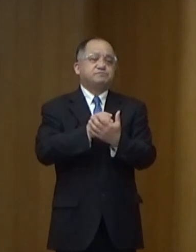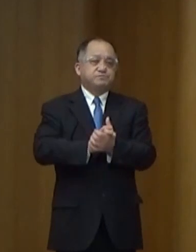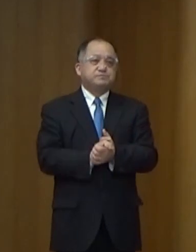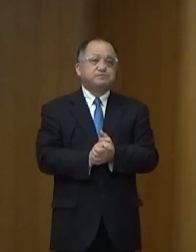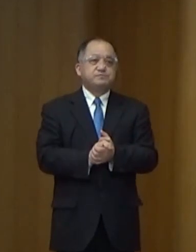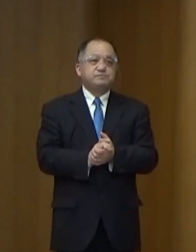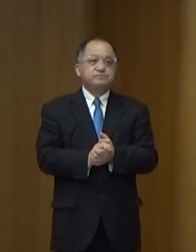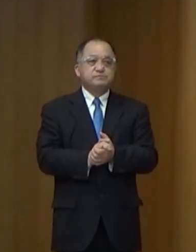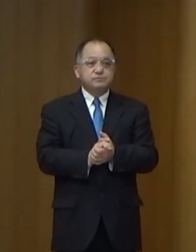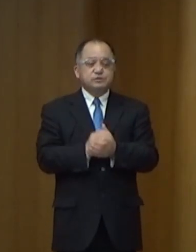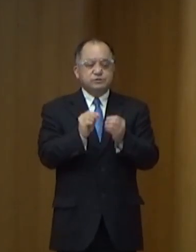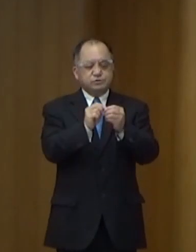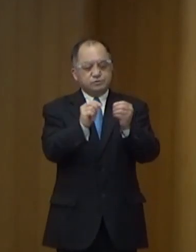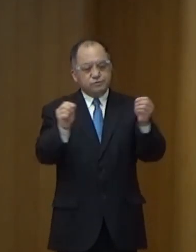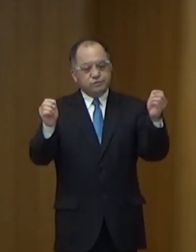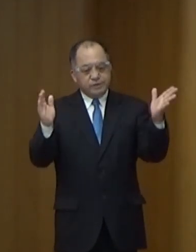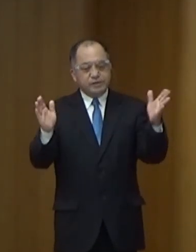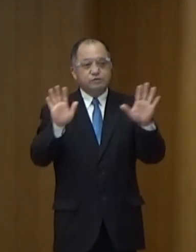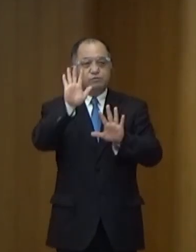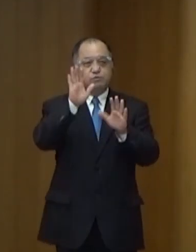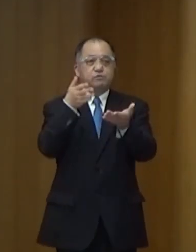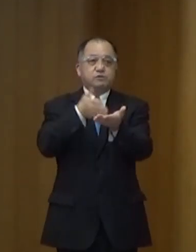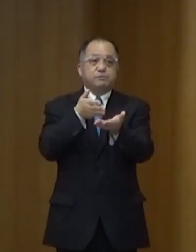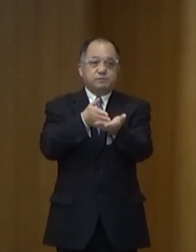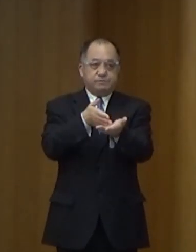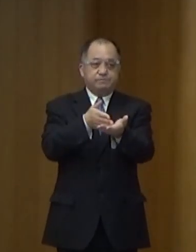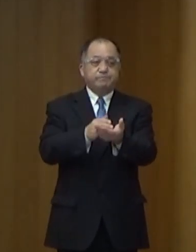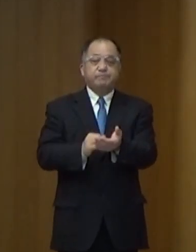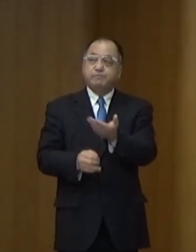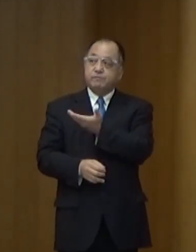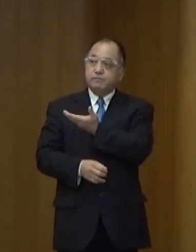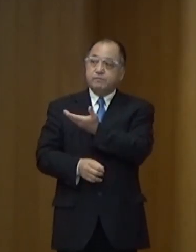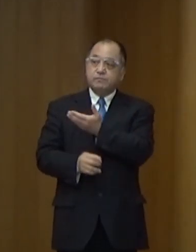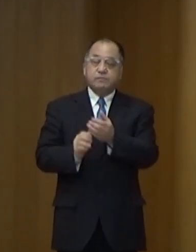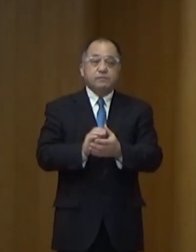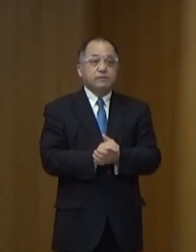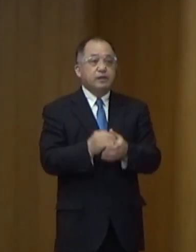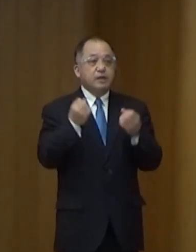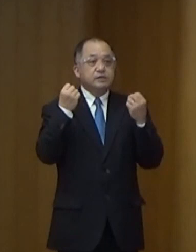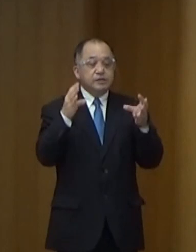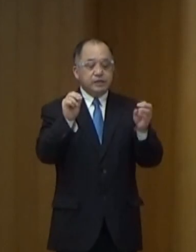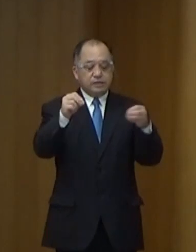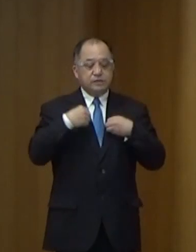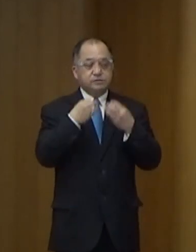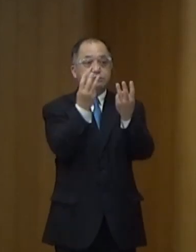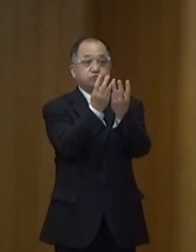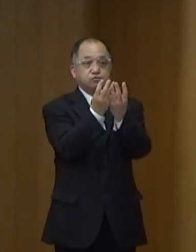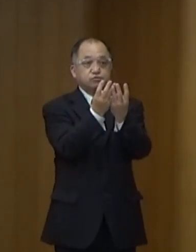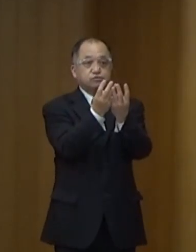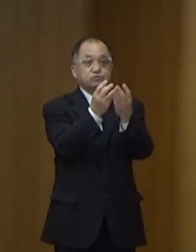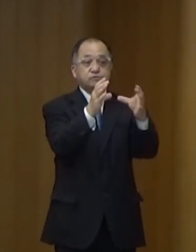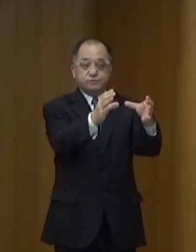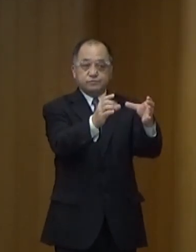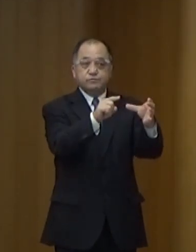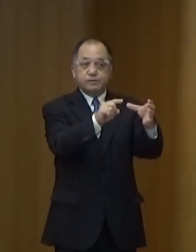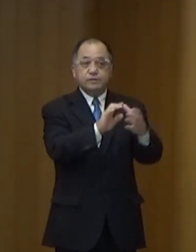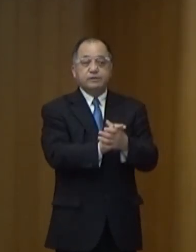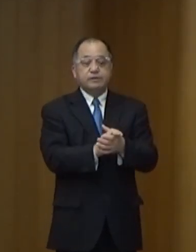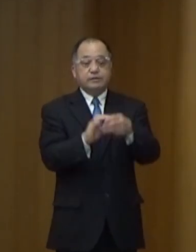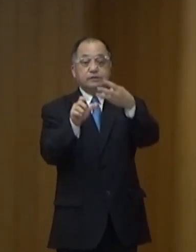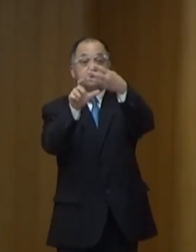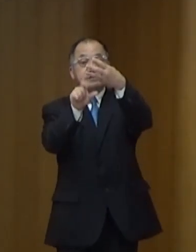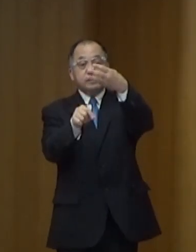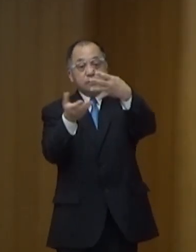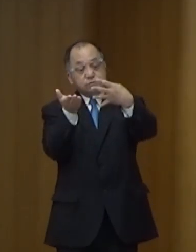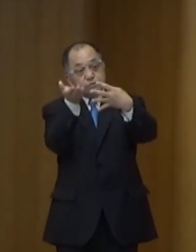に長期的な状況であります。まず新規感染者数でありますが、こちら3月の